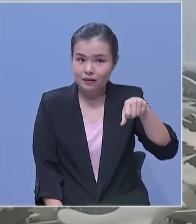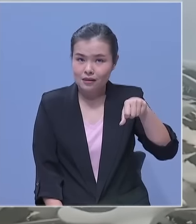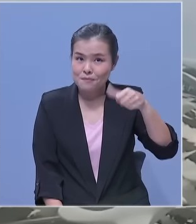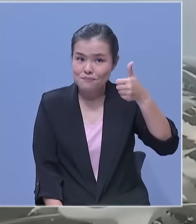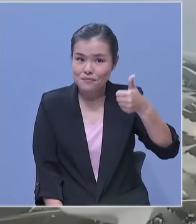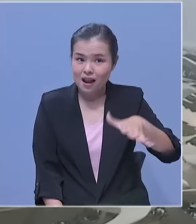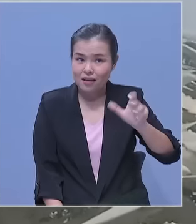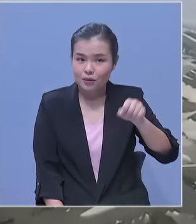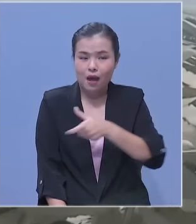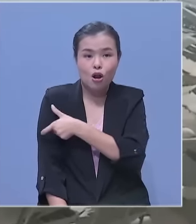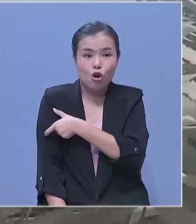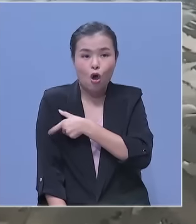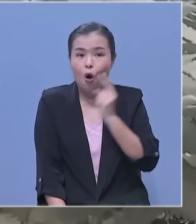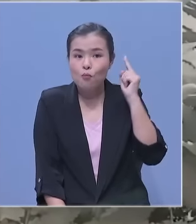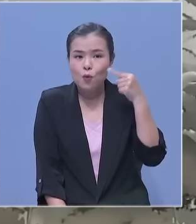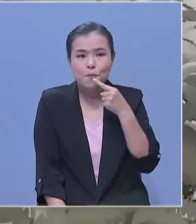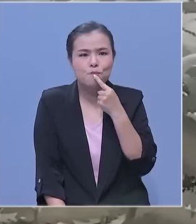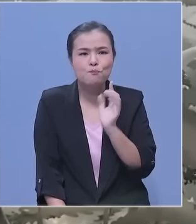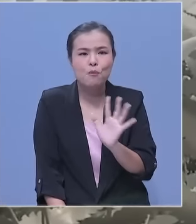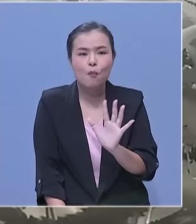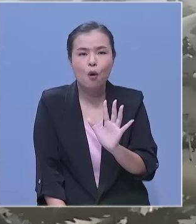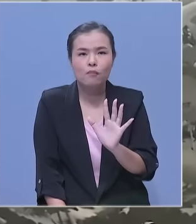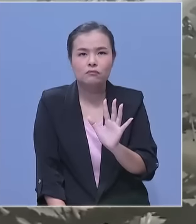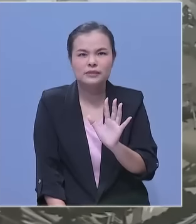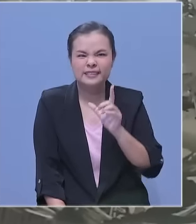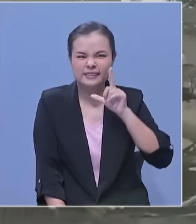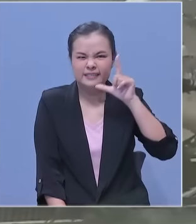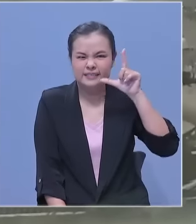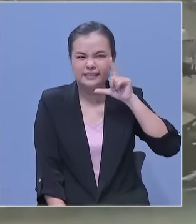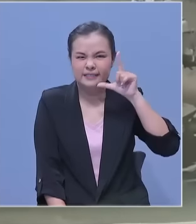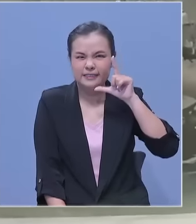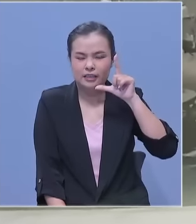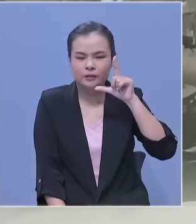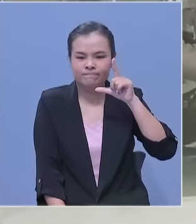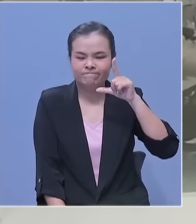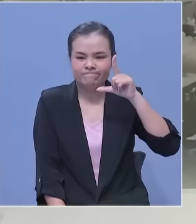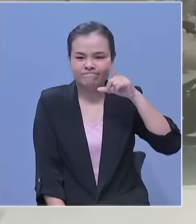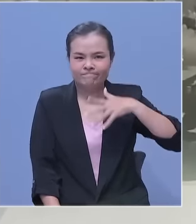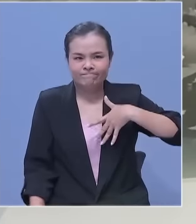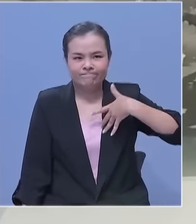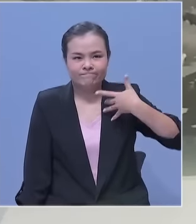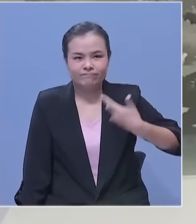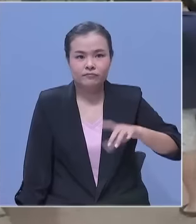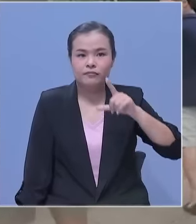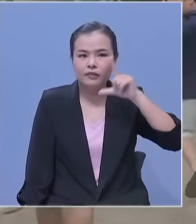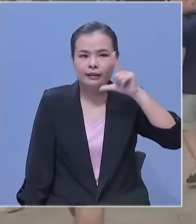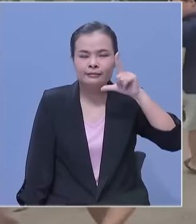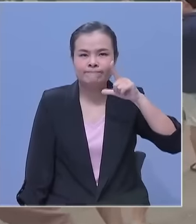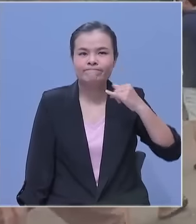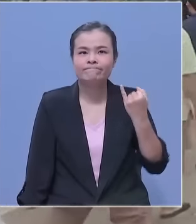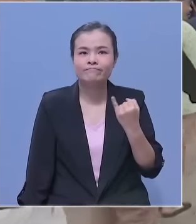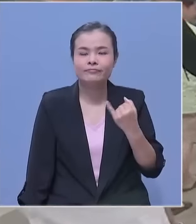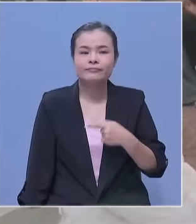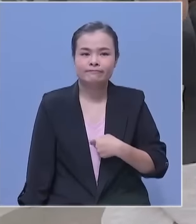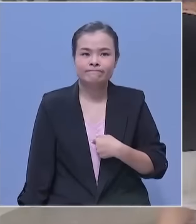ฝั่งรปภ.ผู้หญิงไม่ได้ตอบแต่ทำหน้าเหมือนไม่สบอารมณ์อ่ะ แสดงสีหน้าออกมา ใช่เจ้าตัวก็เ